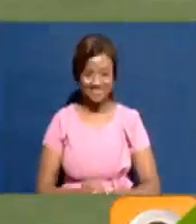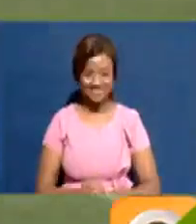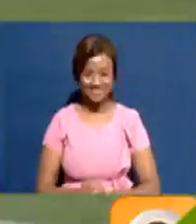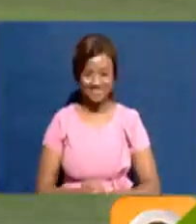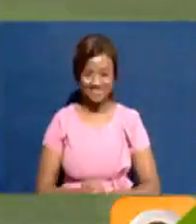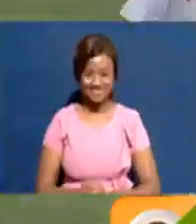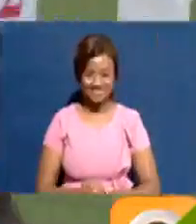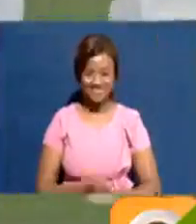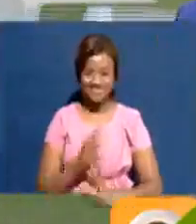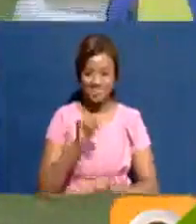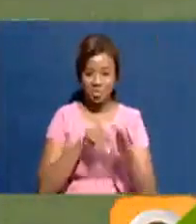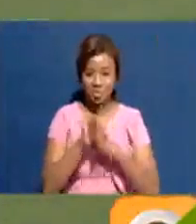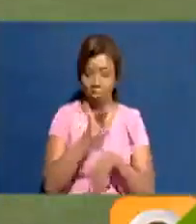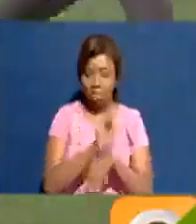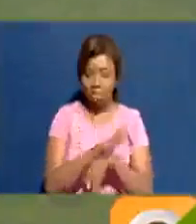Esabu ya mapema sana.